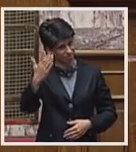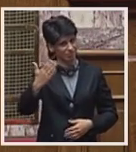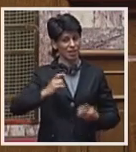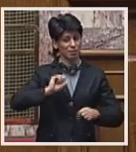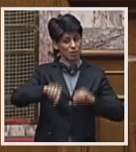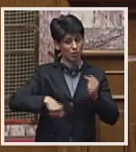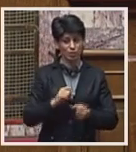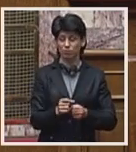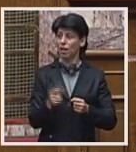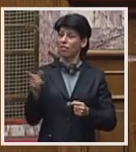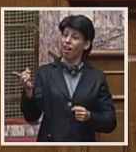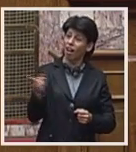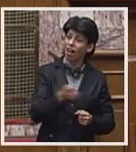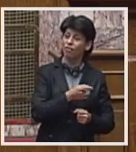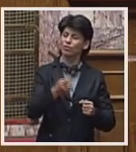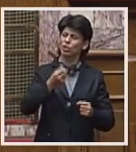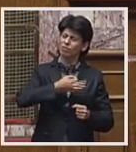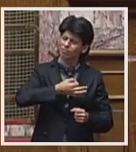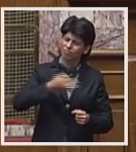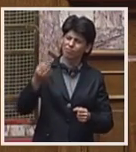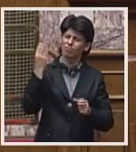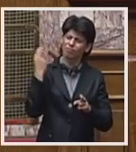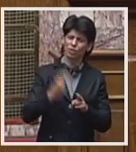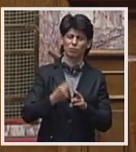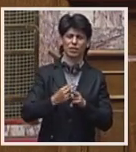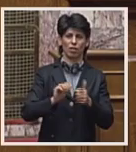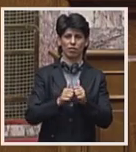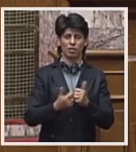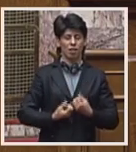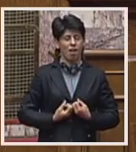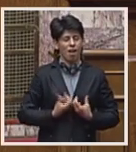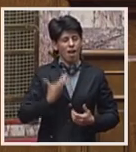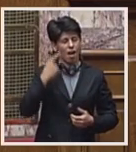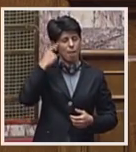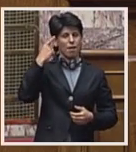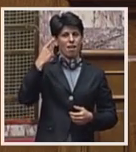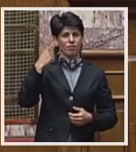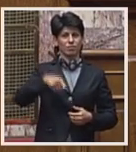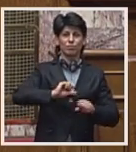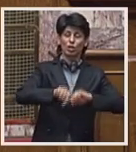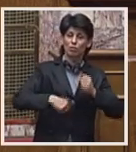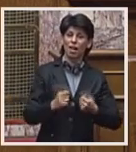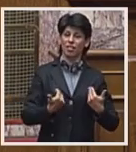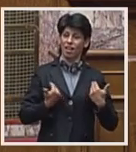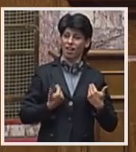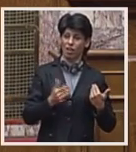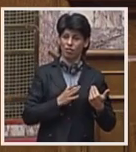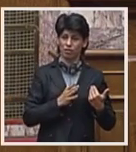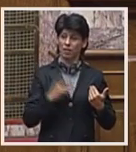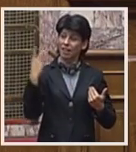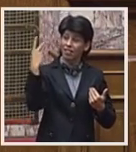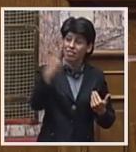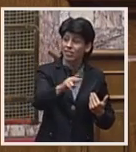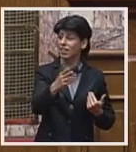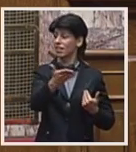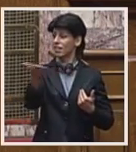και αυτών των εξαιρετικών αθλητών. Μας εμπνέει η προσπάθεια των νέων αυτών ανθρώπων. Η δικιά σας